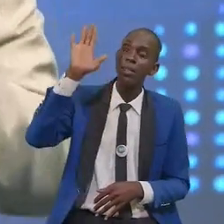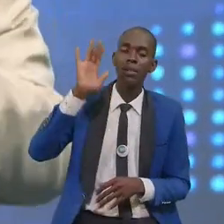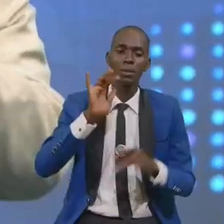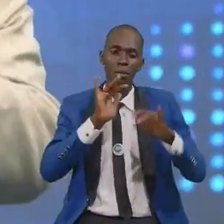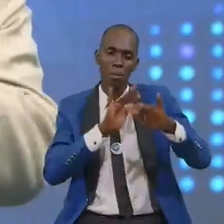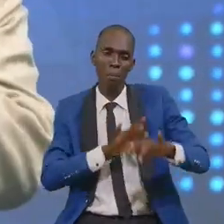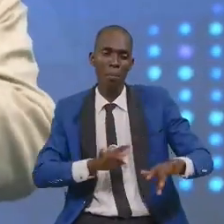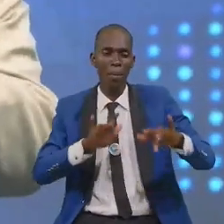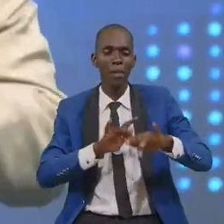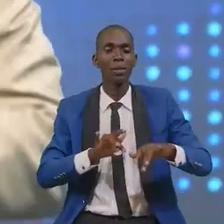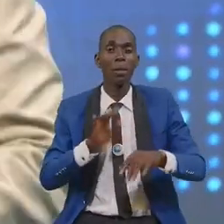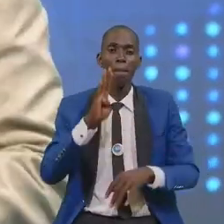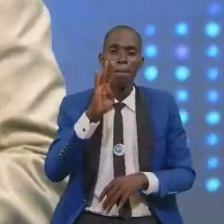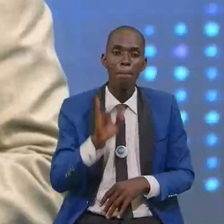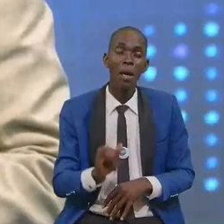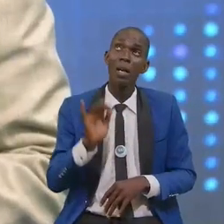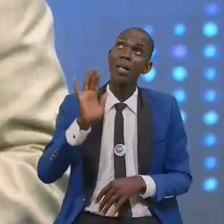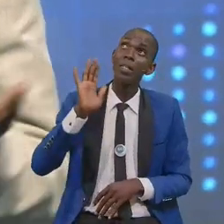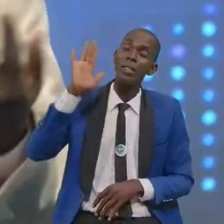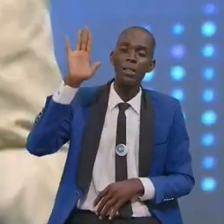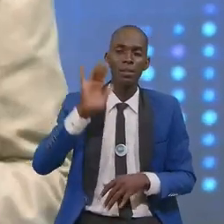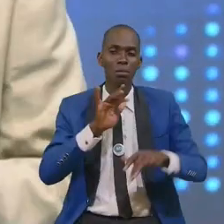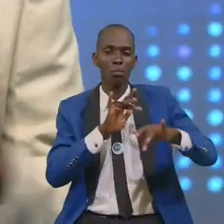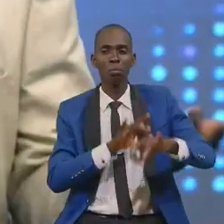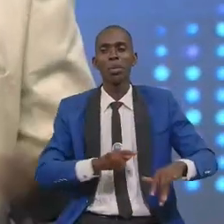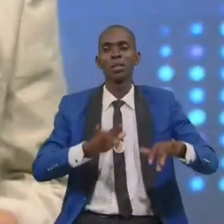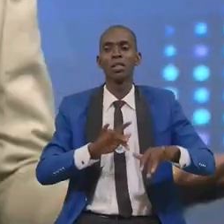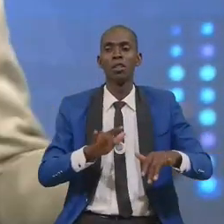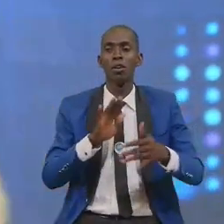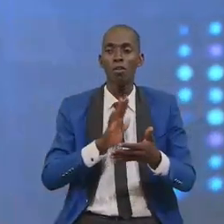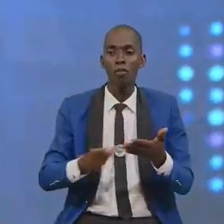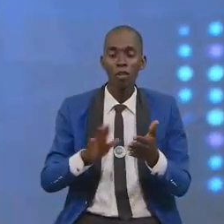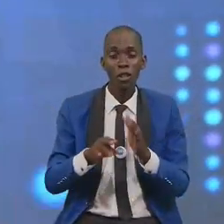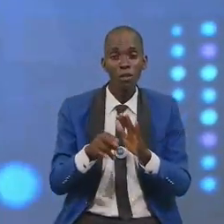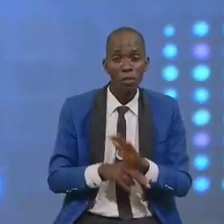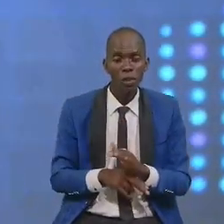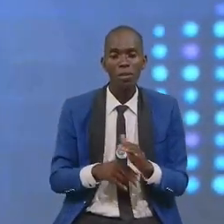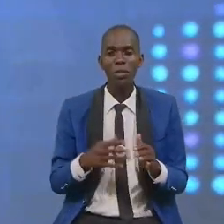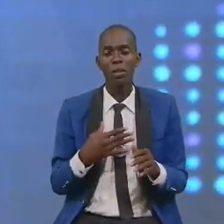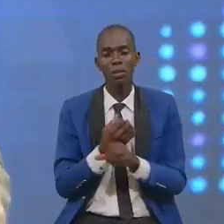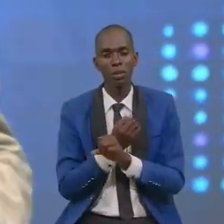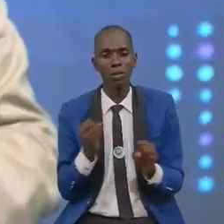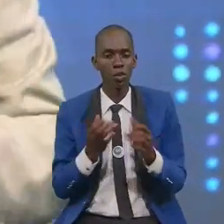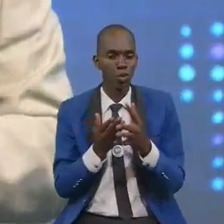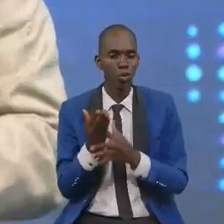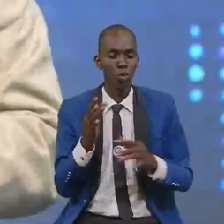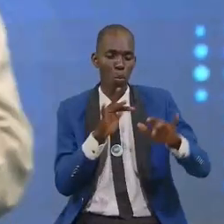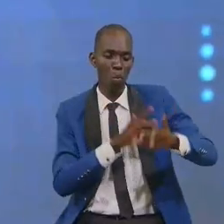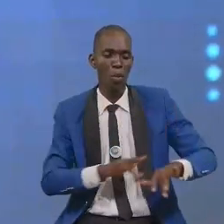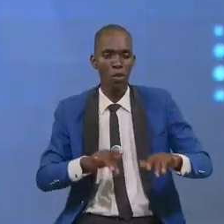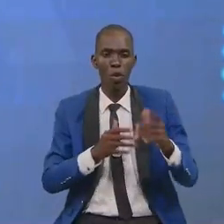par Sa miséricorde le pardon le salut pas la miséricorde t'attendent